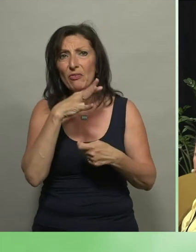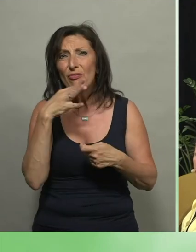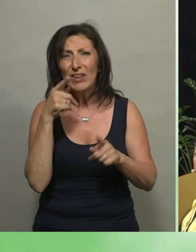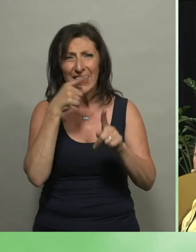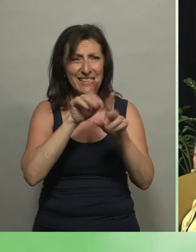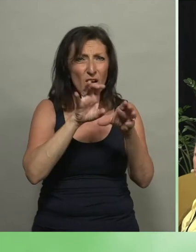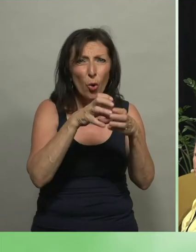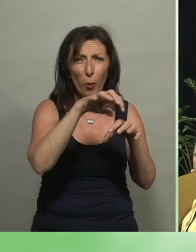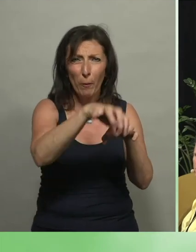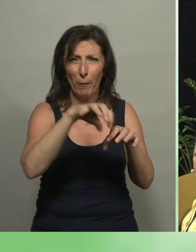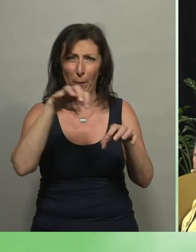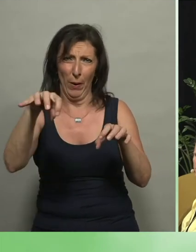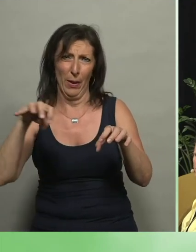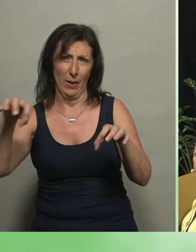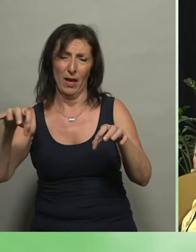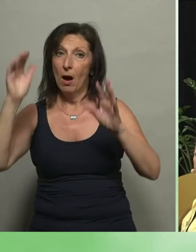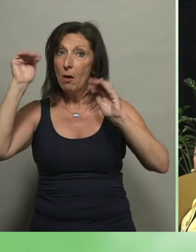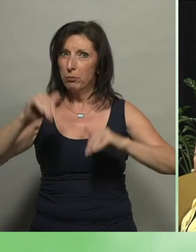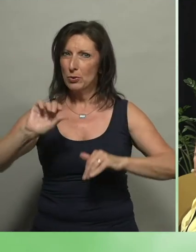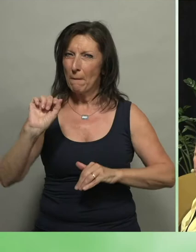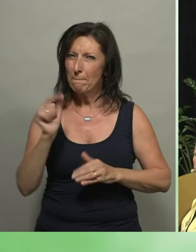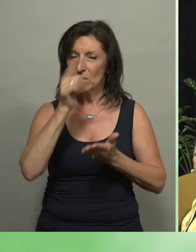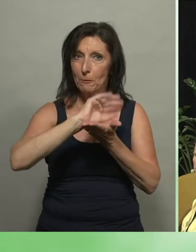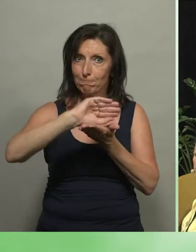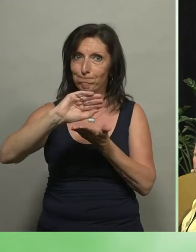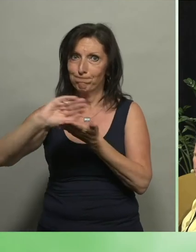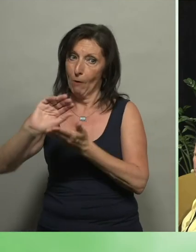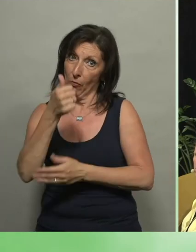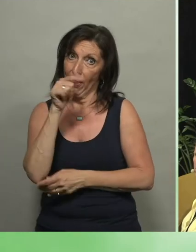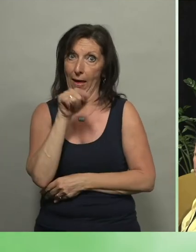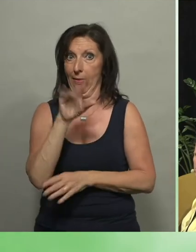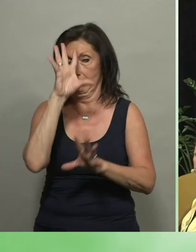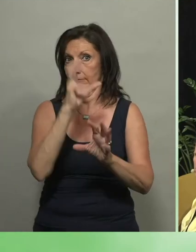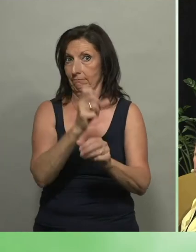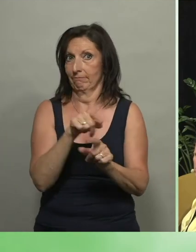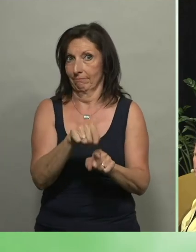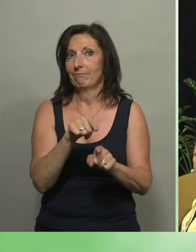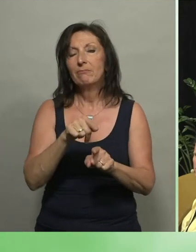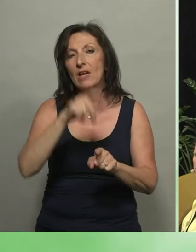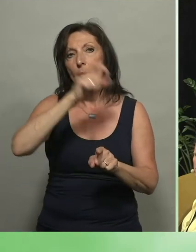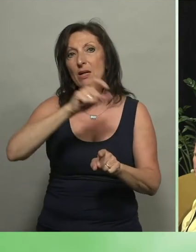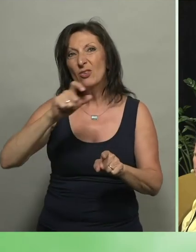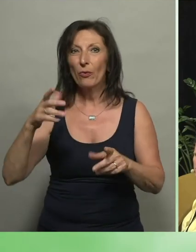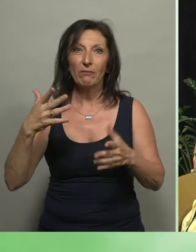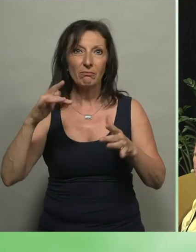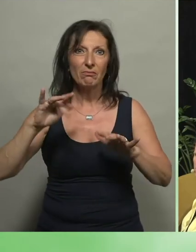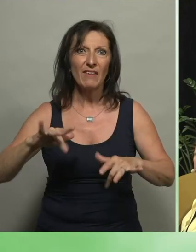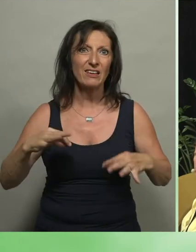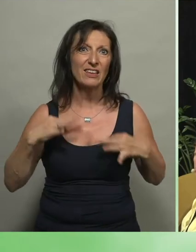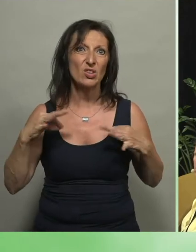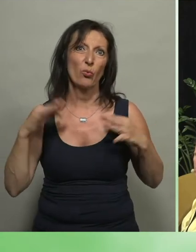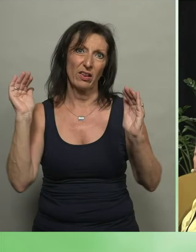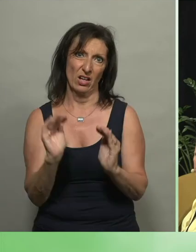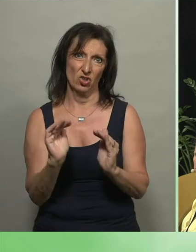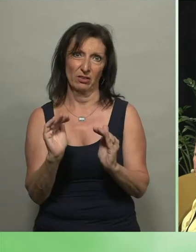besonders Berücksichtigung finden müssen. Und eine Zielgruppe ist natürlich die Zielgruppe jeder Menschen, die gesundheitliche Einschränkungen hat,